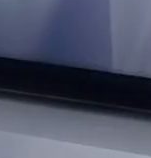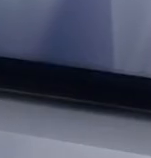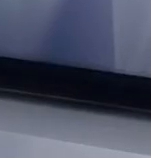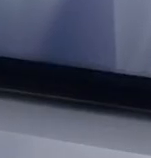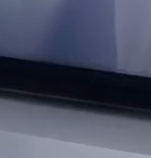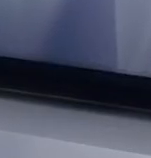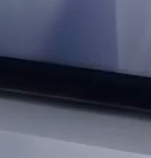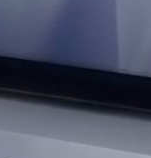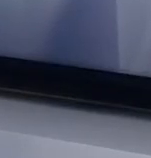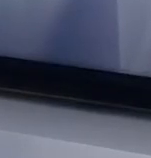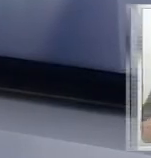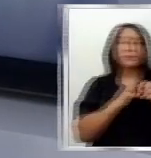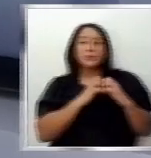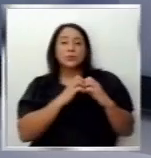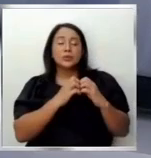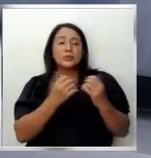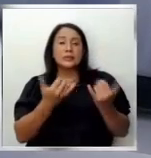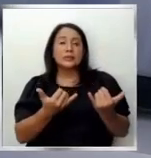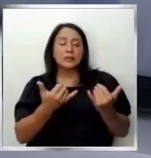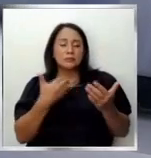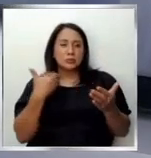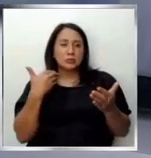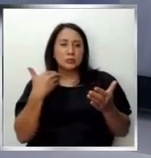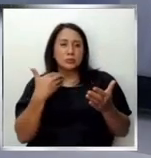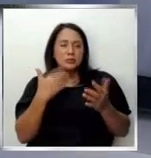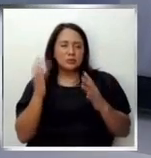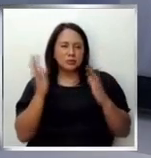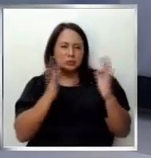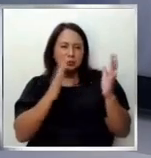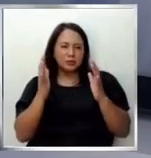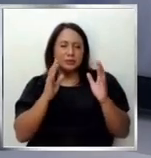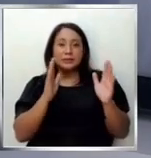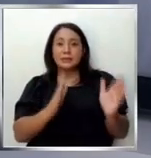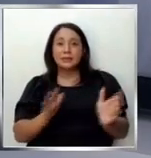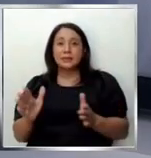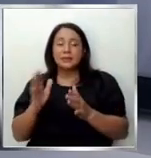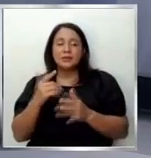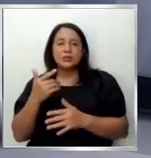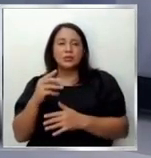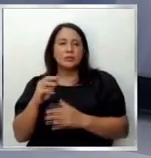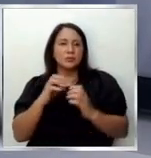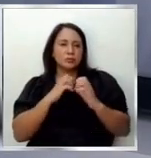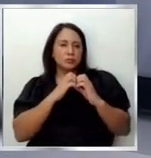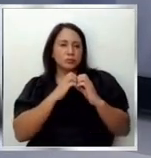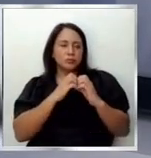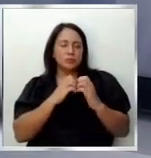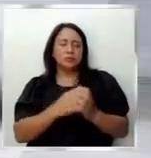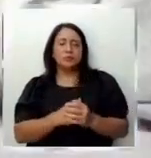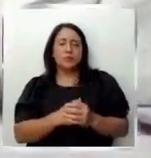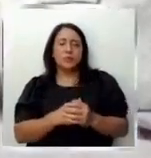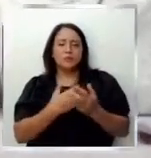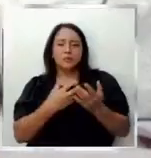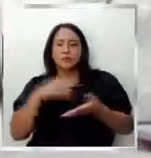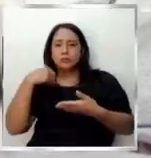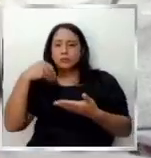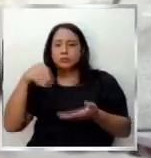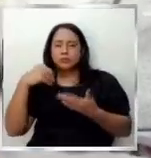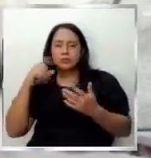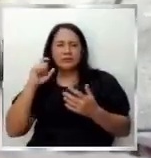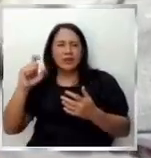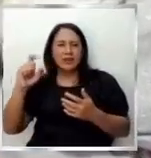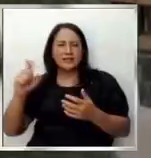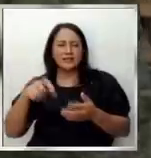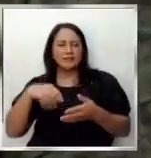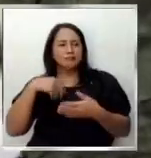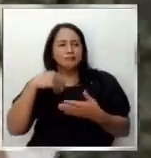Mga kapuso, ngayong may papalapit na bagyo, naghahanda na po ang GMA Kapuso Foundation para maghatid ng mabilisang relief operation